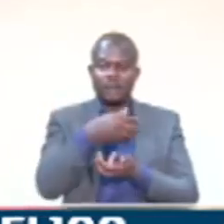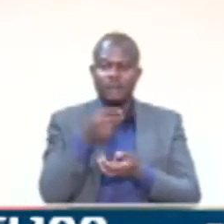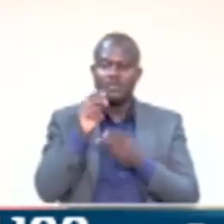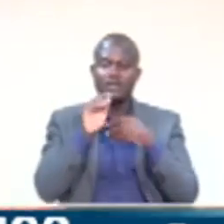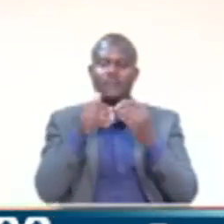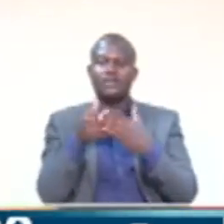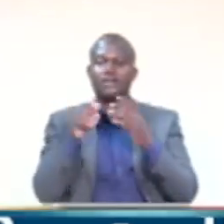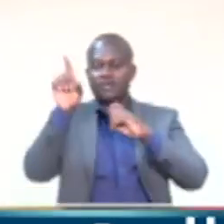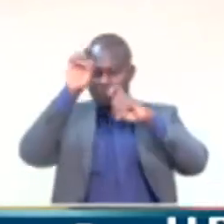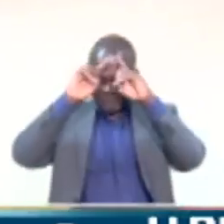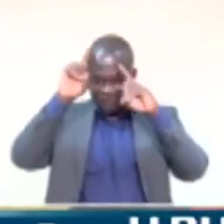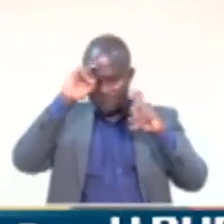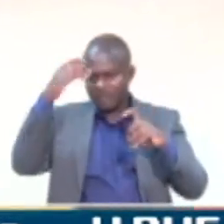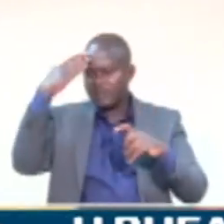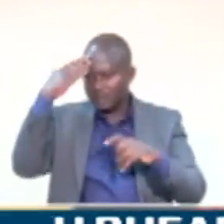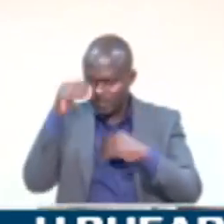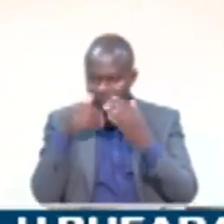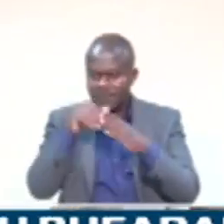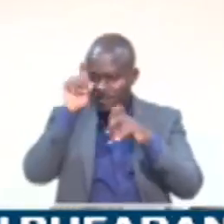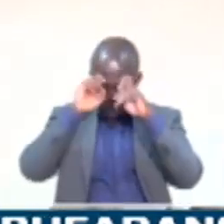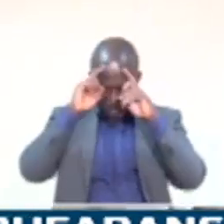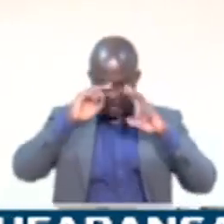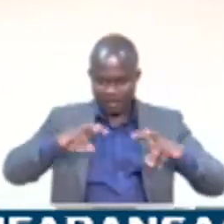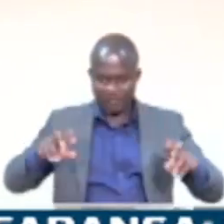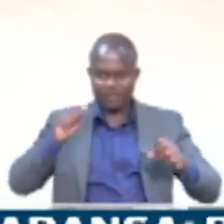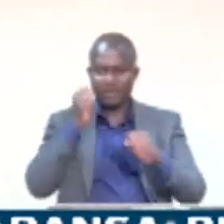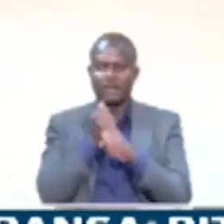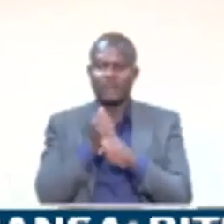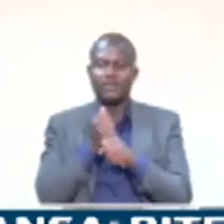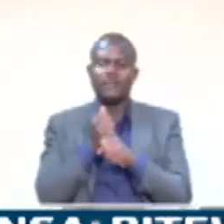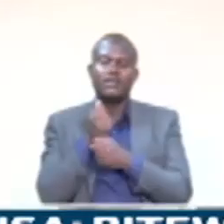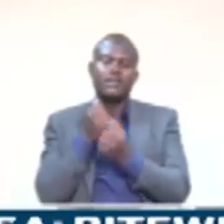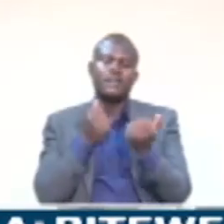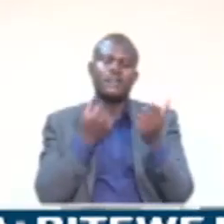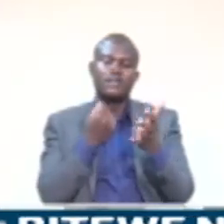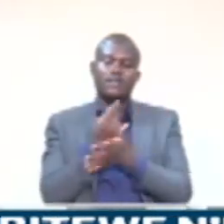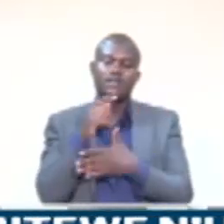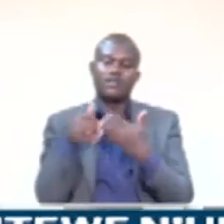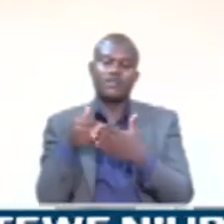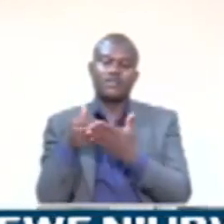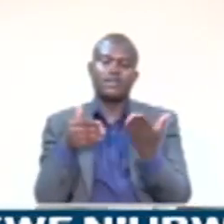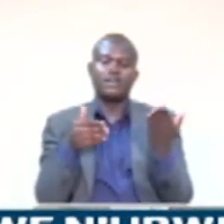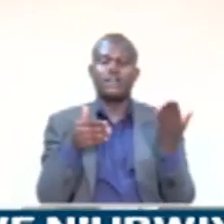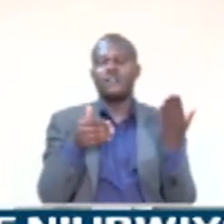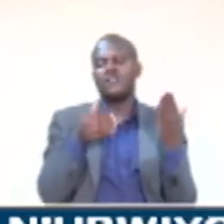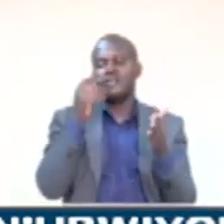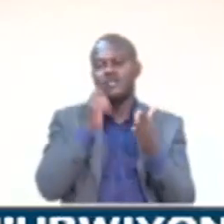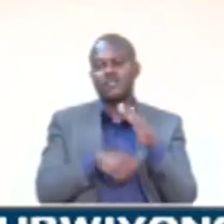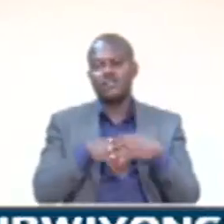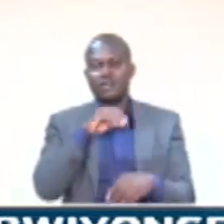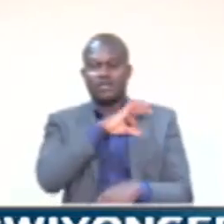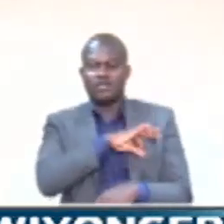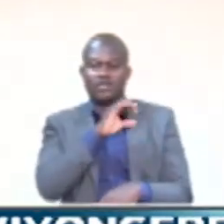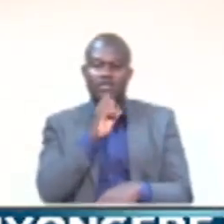y'abaturage. Nibajije impamvu, nibaza ubushakashatsi bwakozwe butuma umusoro ku